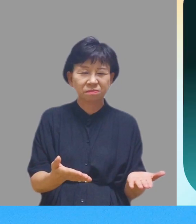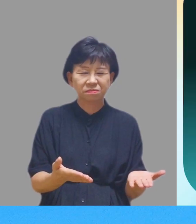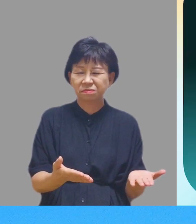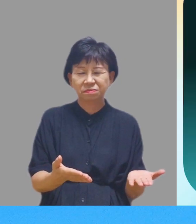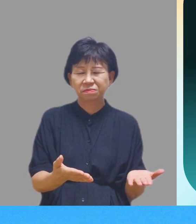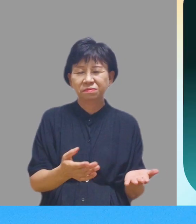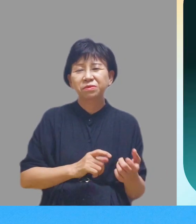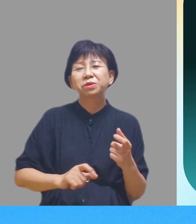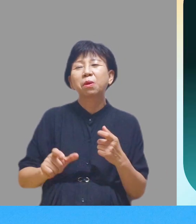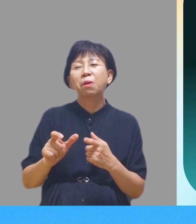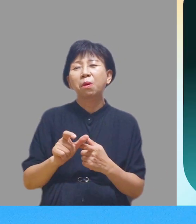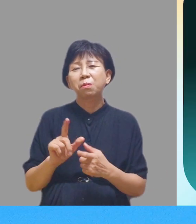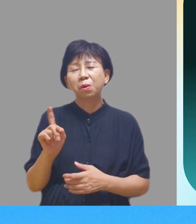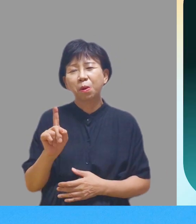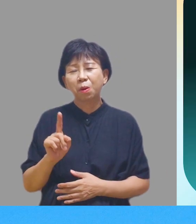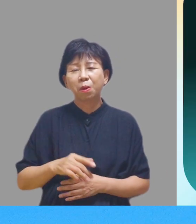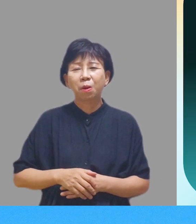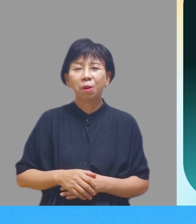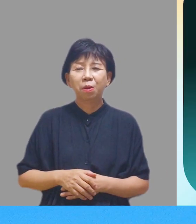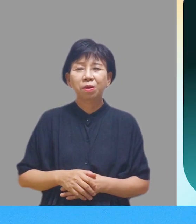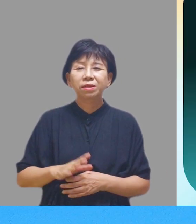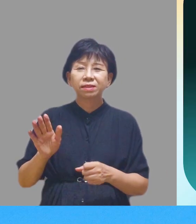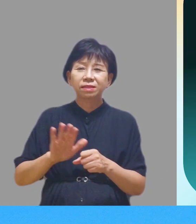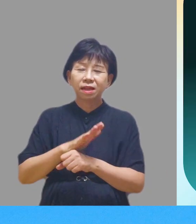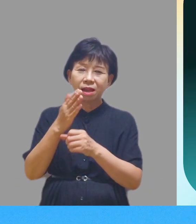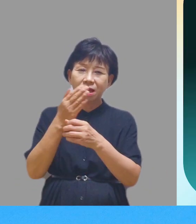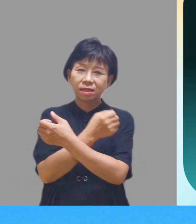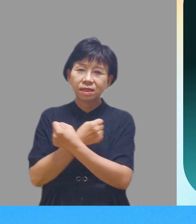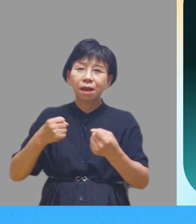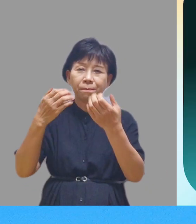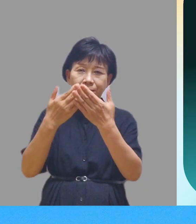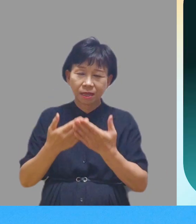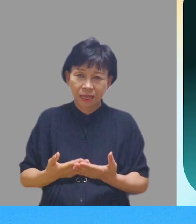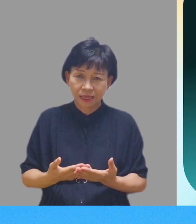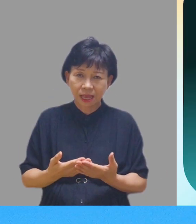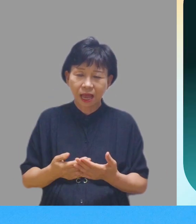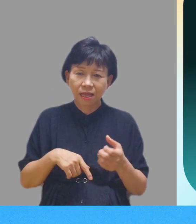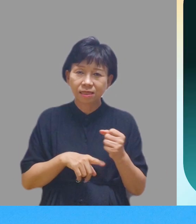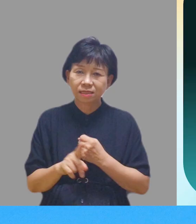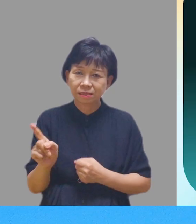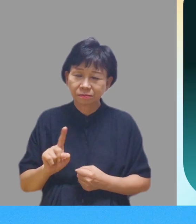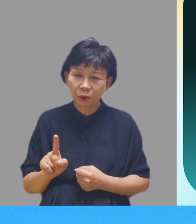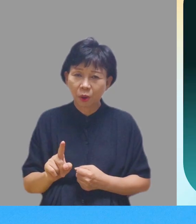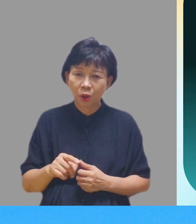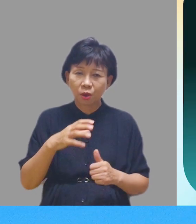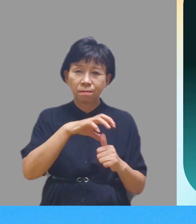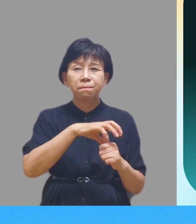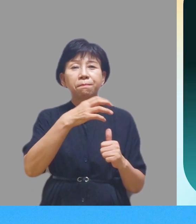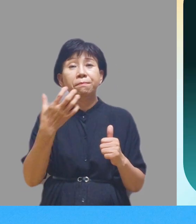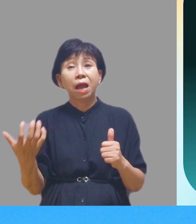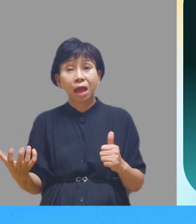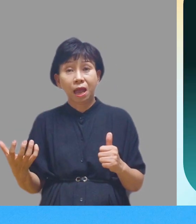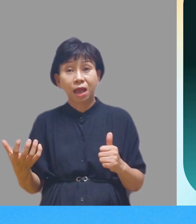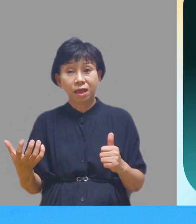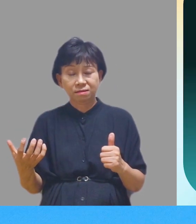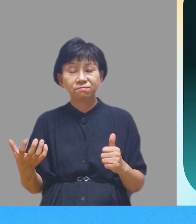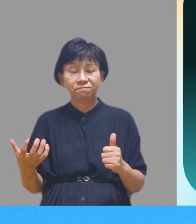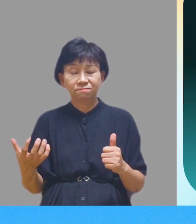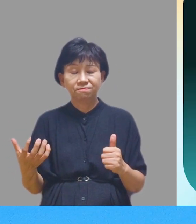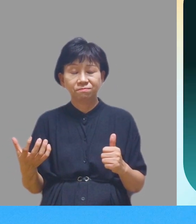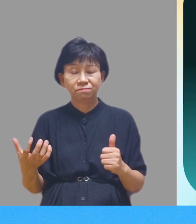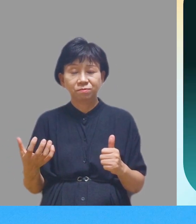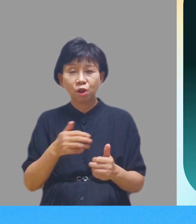말이에요. 사함을 받았다라고 하는 것은 풀어놓다, 떠나게 하다, 제거하다. 이제는